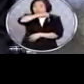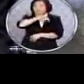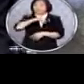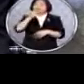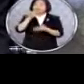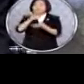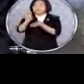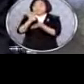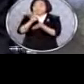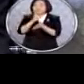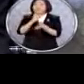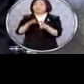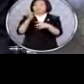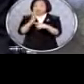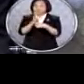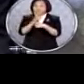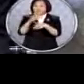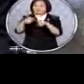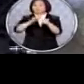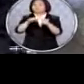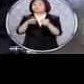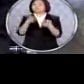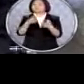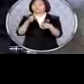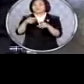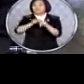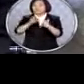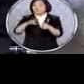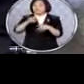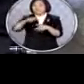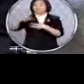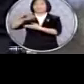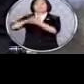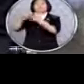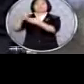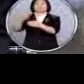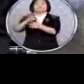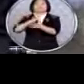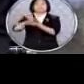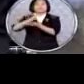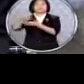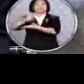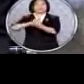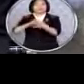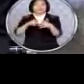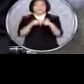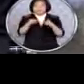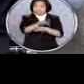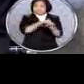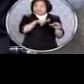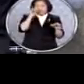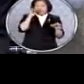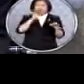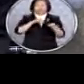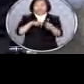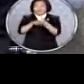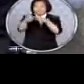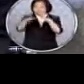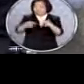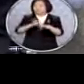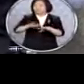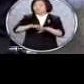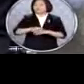利用 ECFA 的减税呢，把这个产品卖到大陆去。现在已经很多家日商都有这个兴趣了，我们还准备开辟专区，其他的